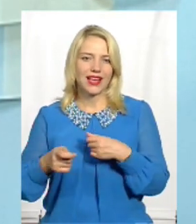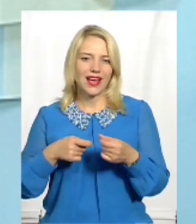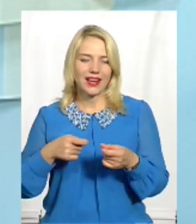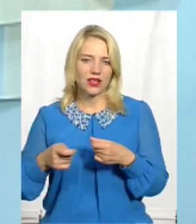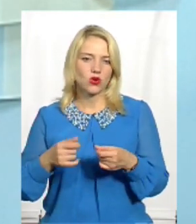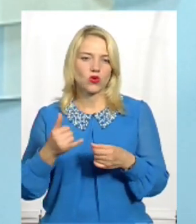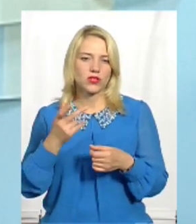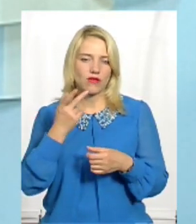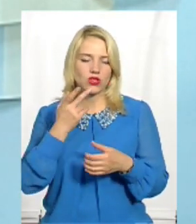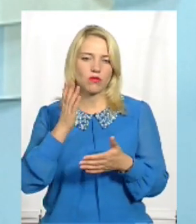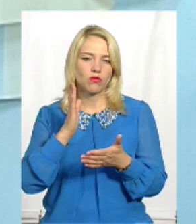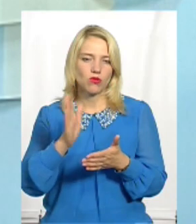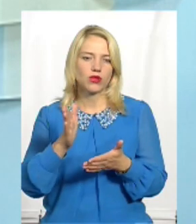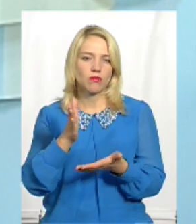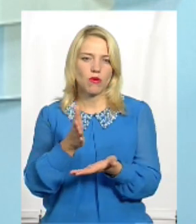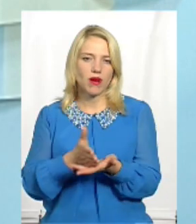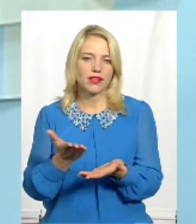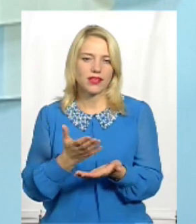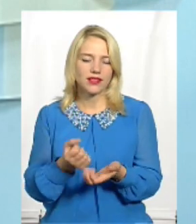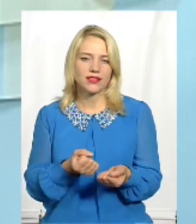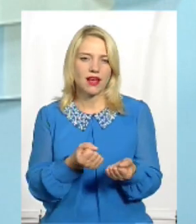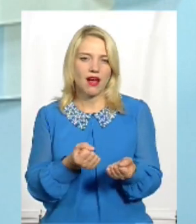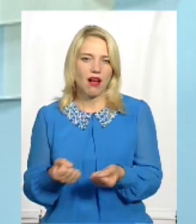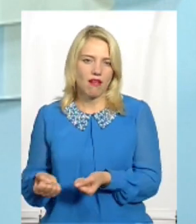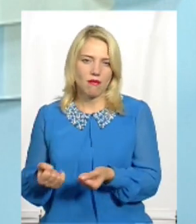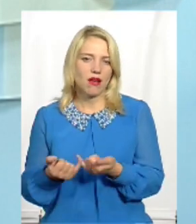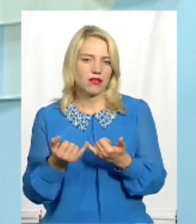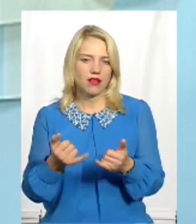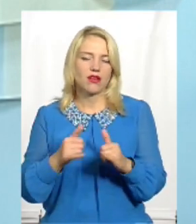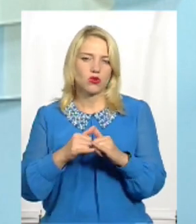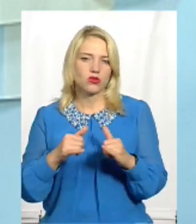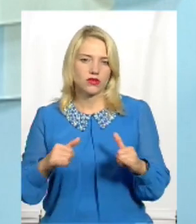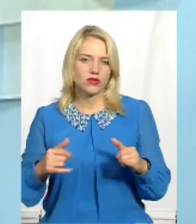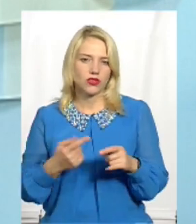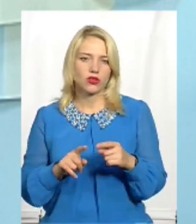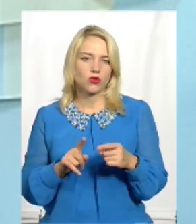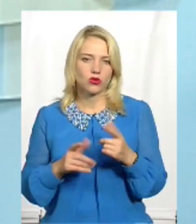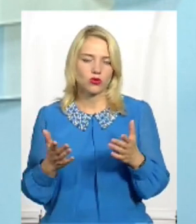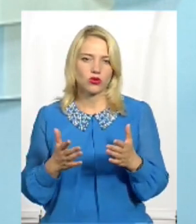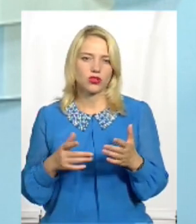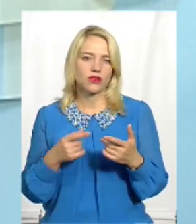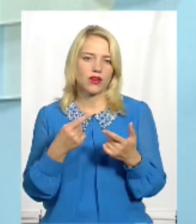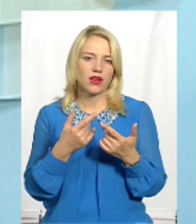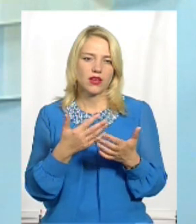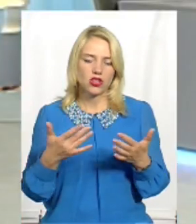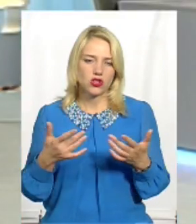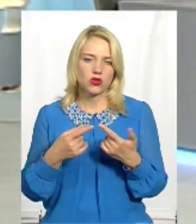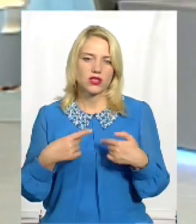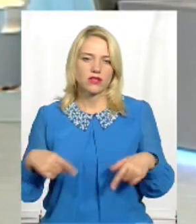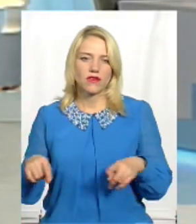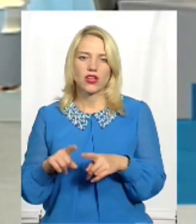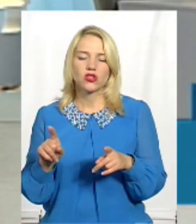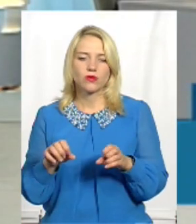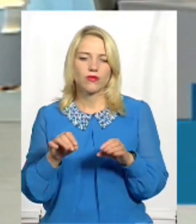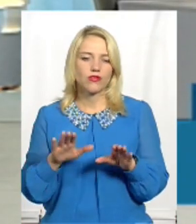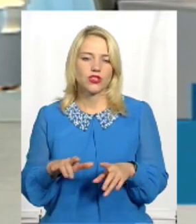ми будемо мати якісь гальма для розвитку чи то комунального транспорту, чи якоїсь іншої сфери. А щоб вирішити